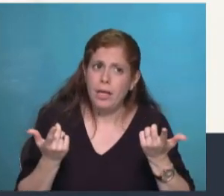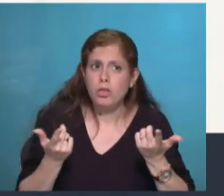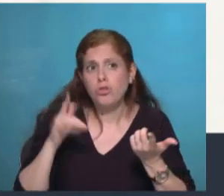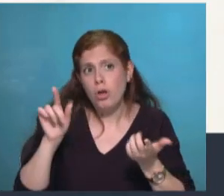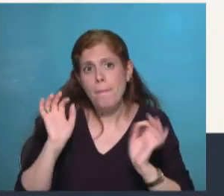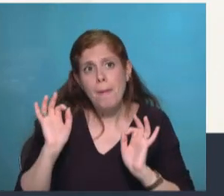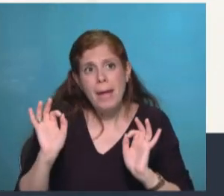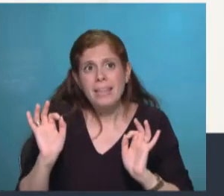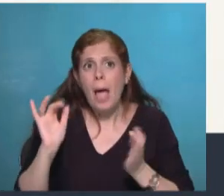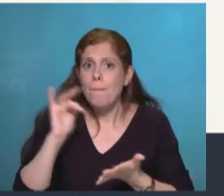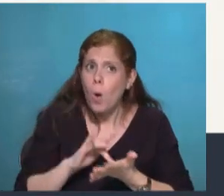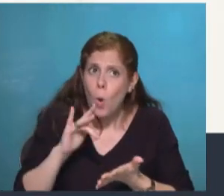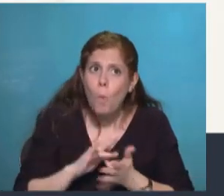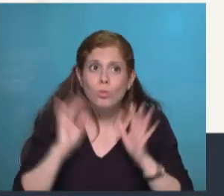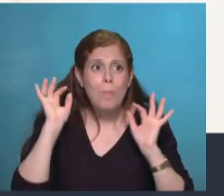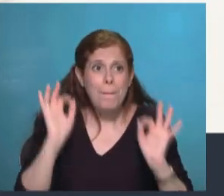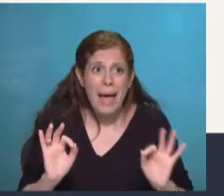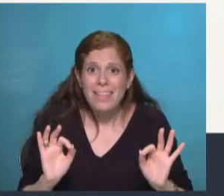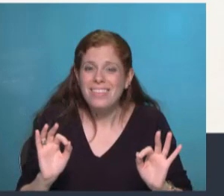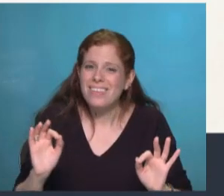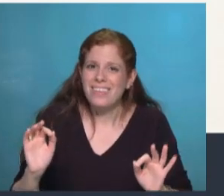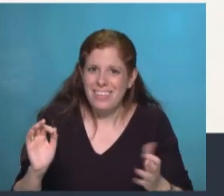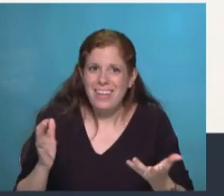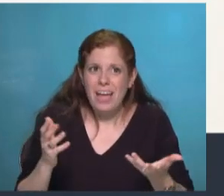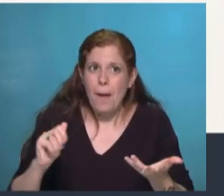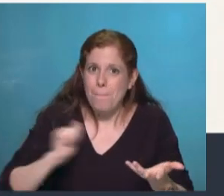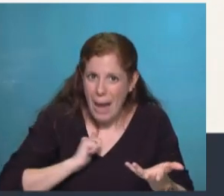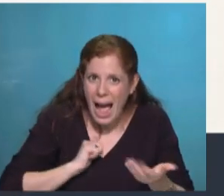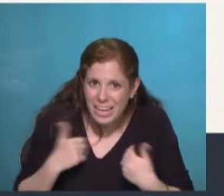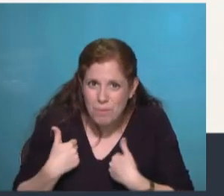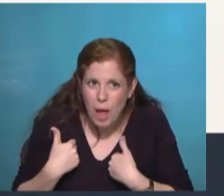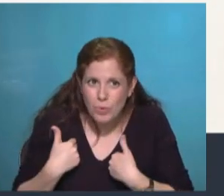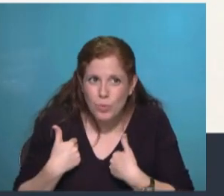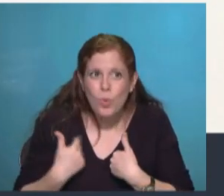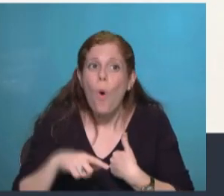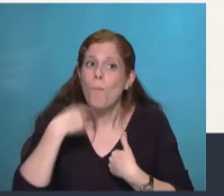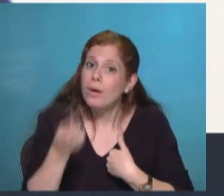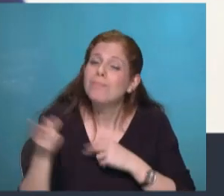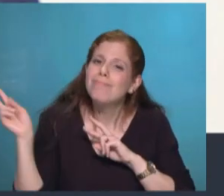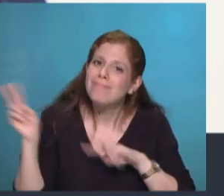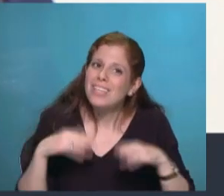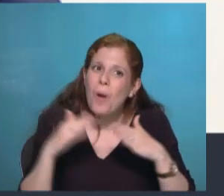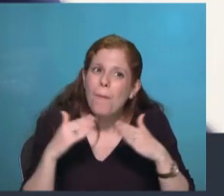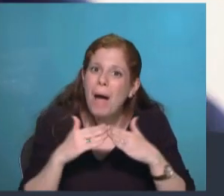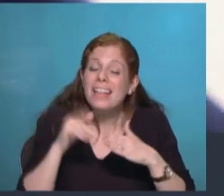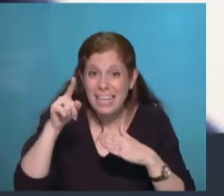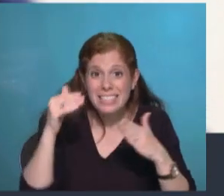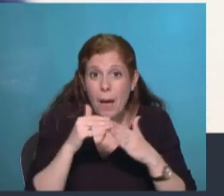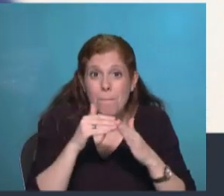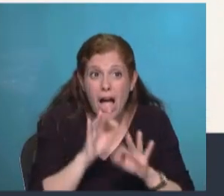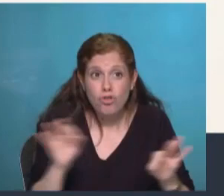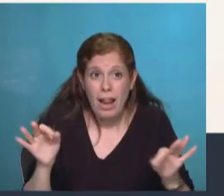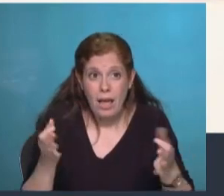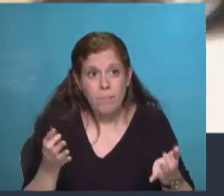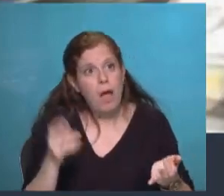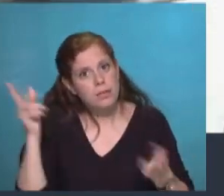שזה המקום שבאמת, מחכים לנו, אומרים, תחזרו הביתה, זה הבית שלכם.